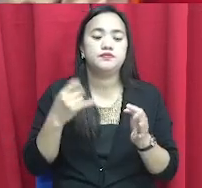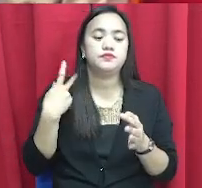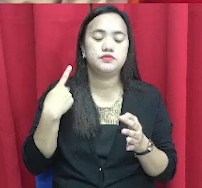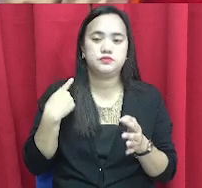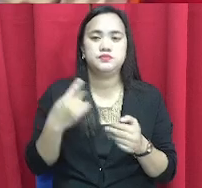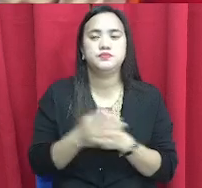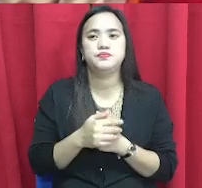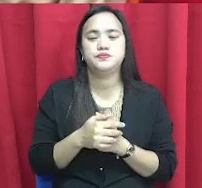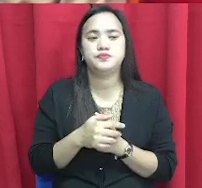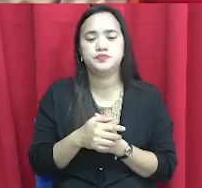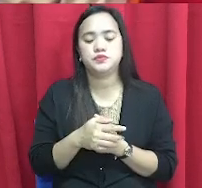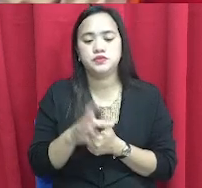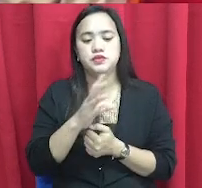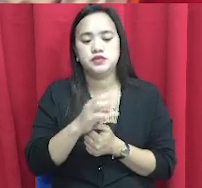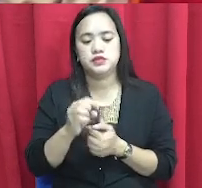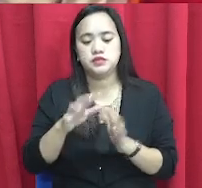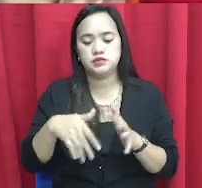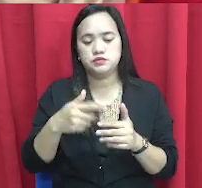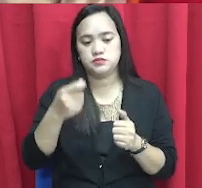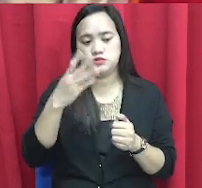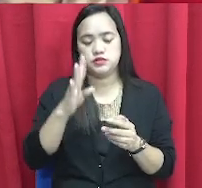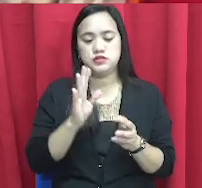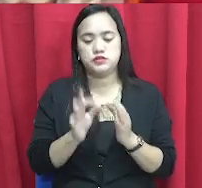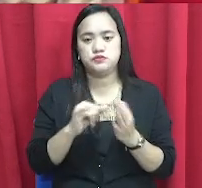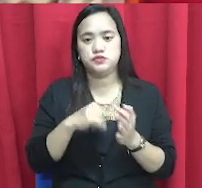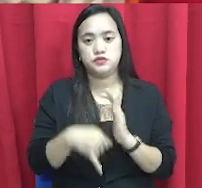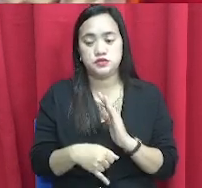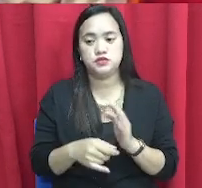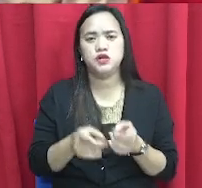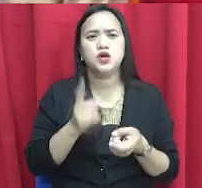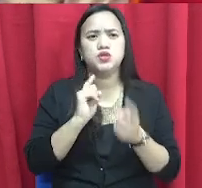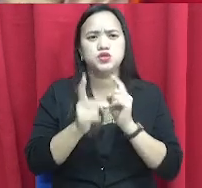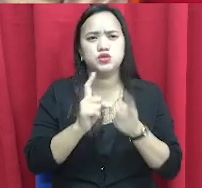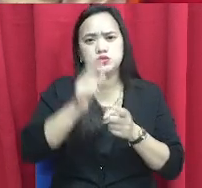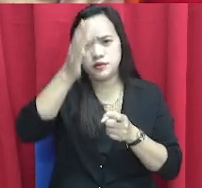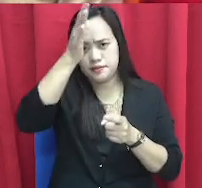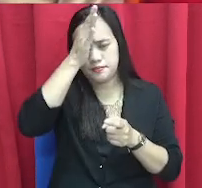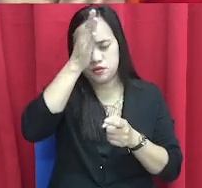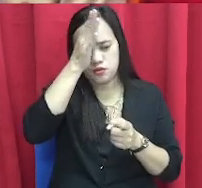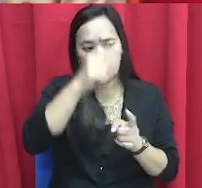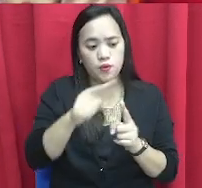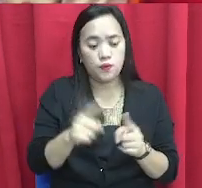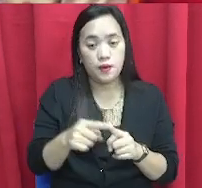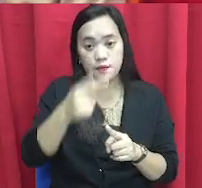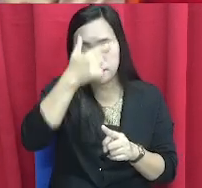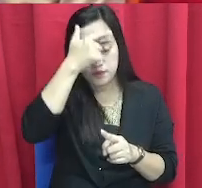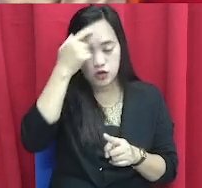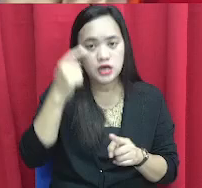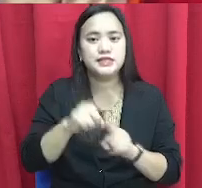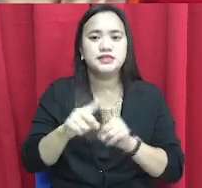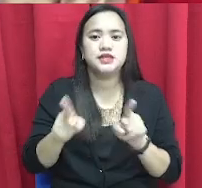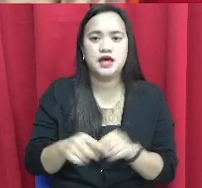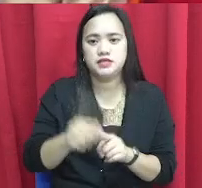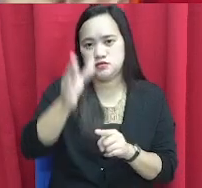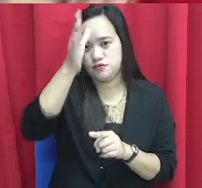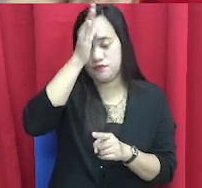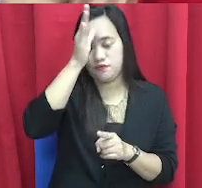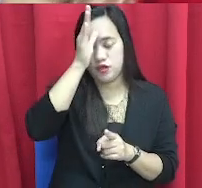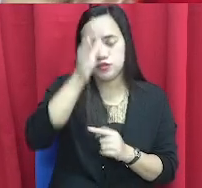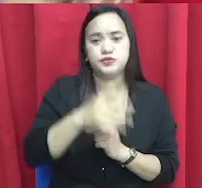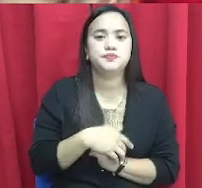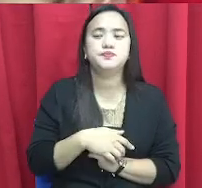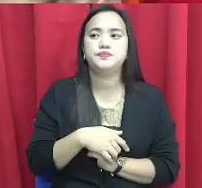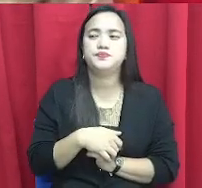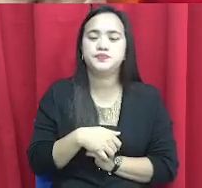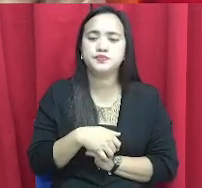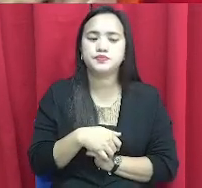ang dealing ng panginoon kapag tatay na po ang pinag-usapan sa kadahilanan na tayo po natin mga kapatid tayo